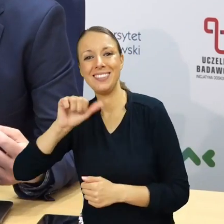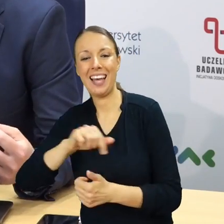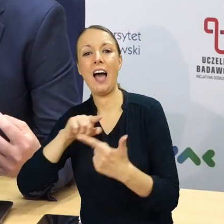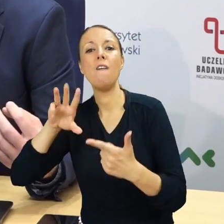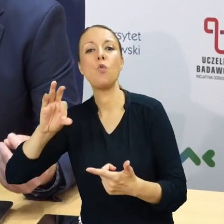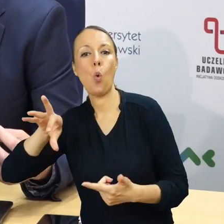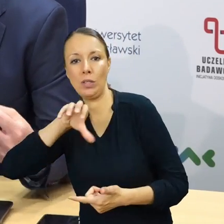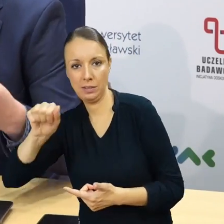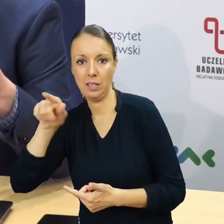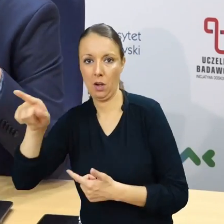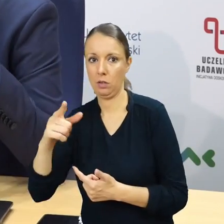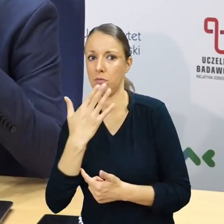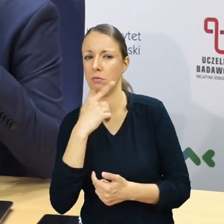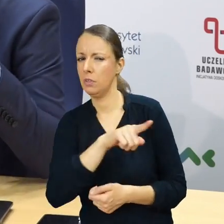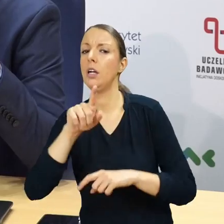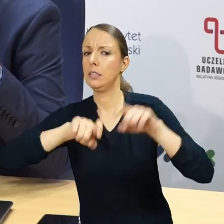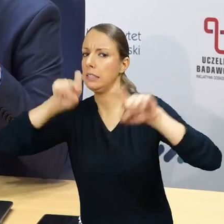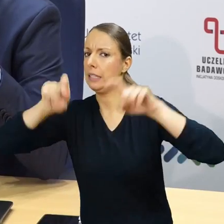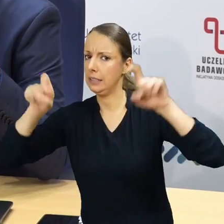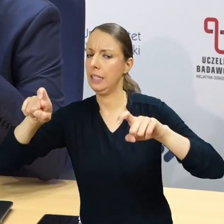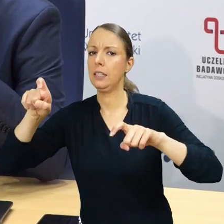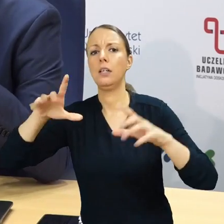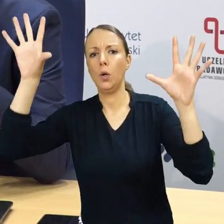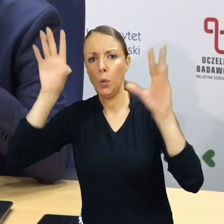statystyki powinny być jawne, bo to jest chociaż ten